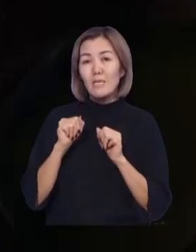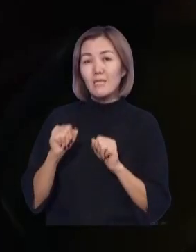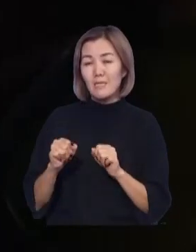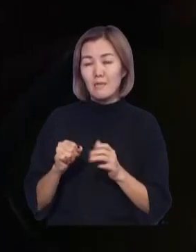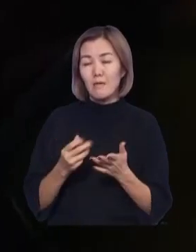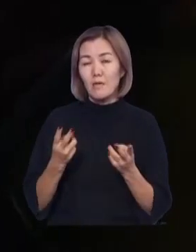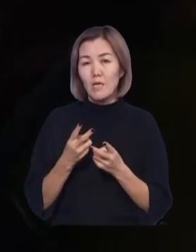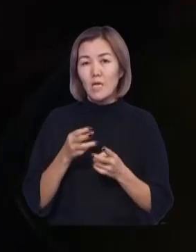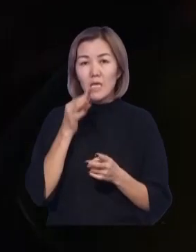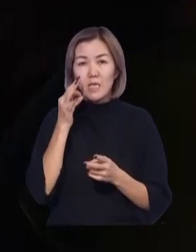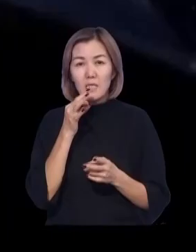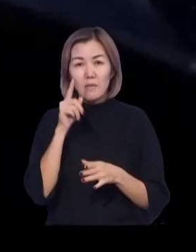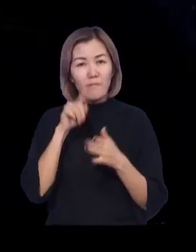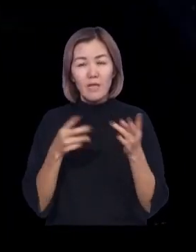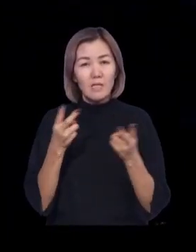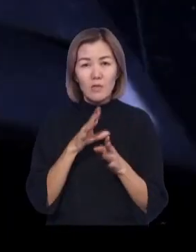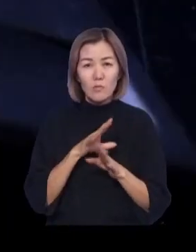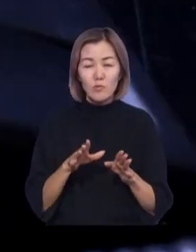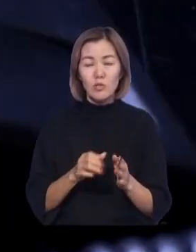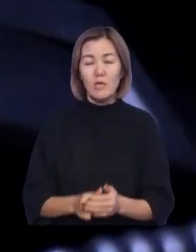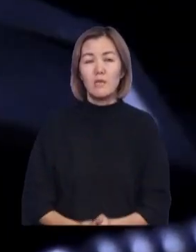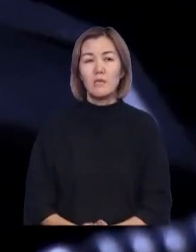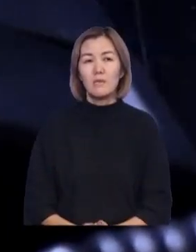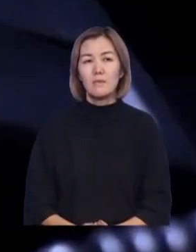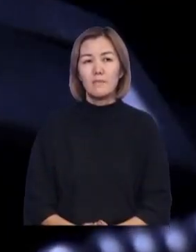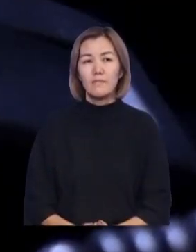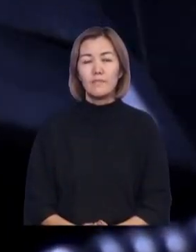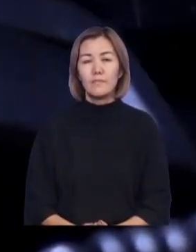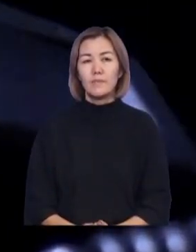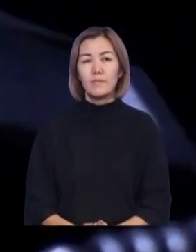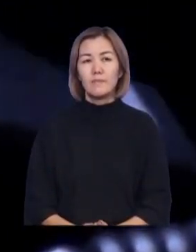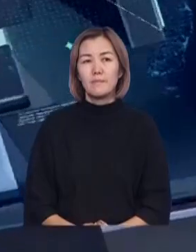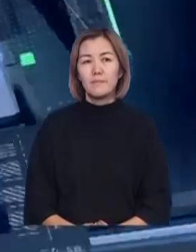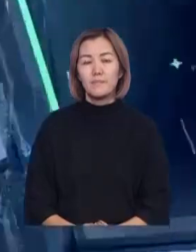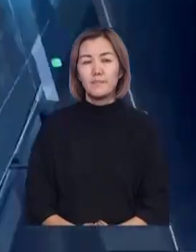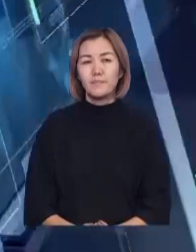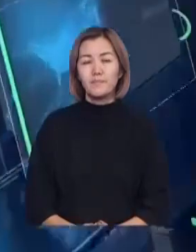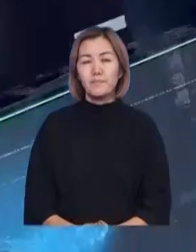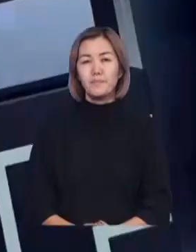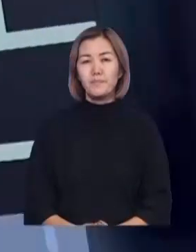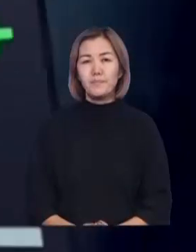поддаваться хитрым уловкам мошенников Чьи методы обмана прогрессируют день Отто